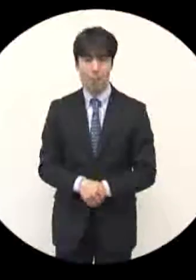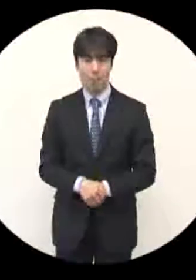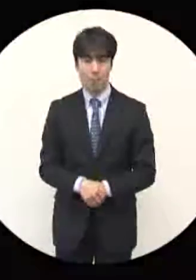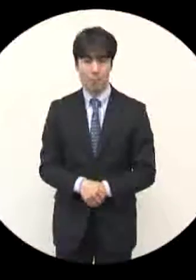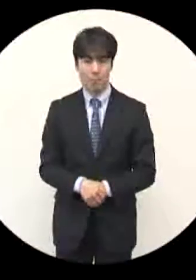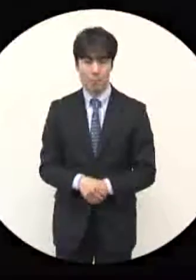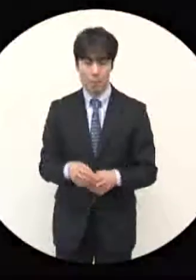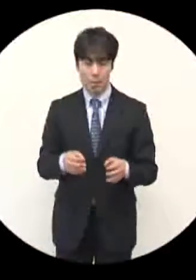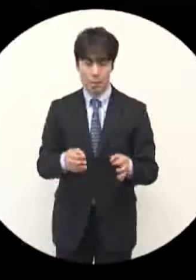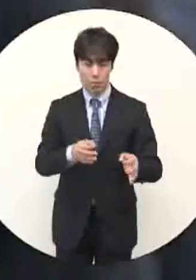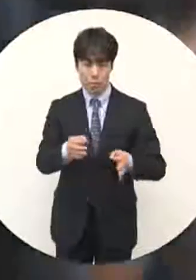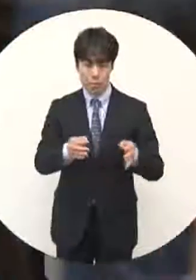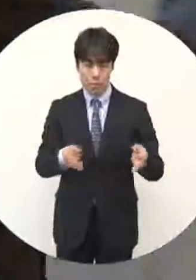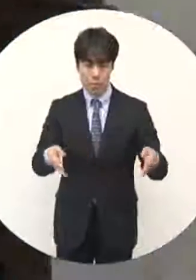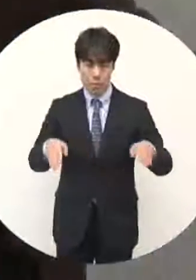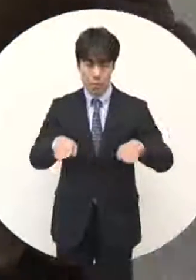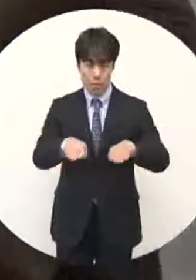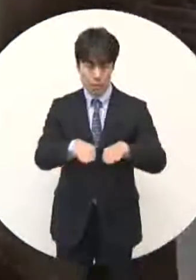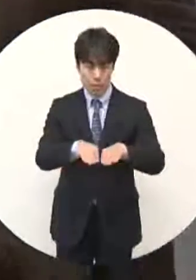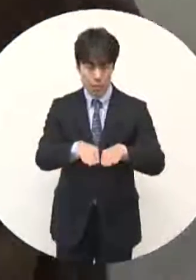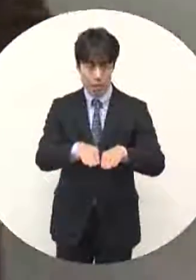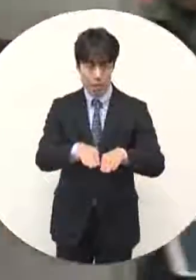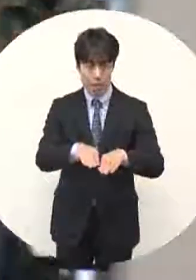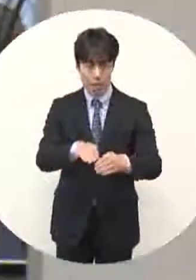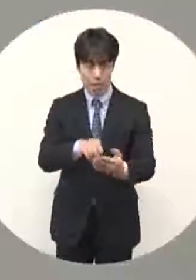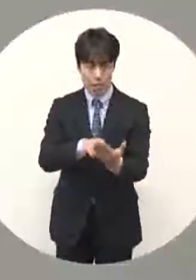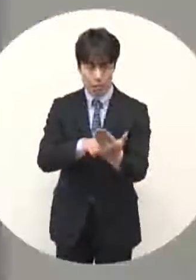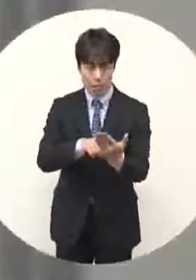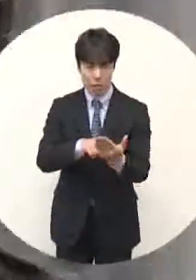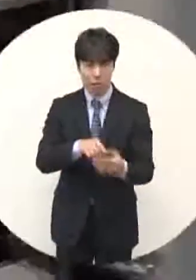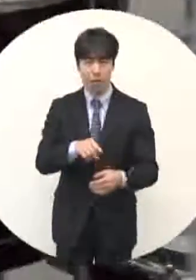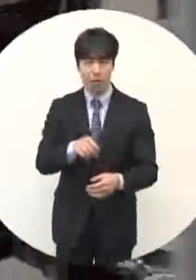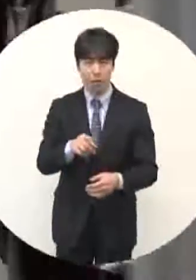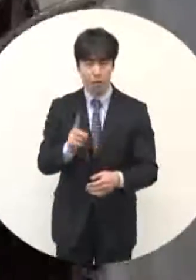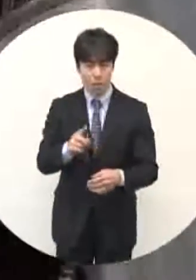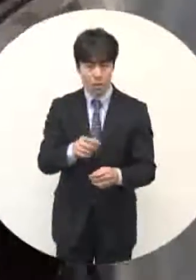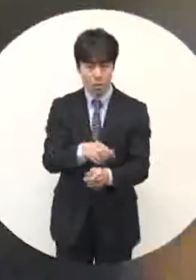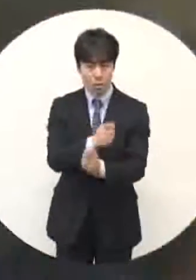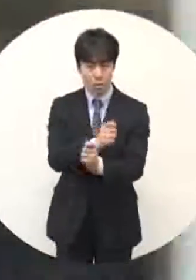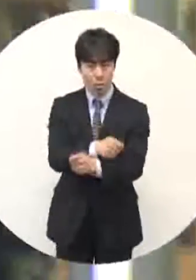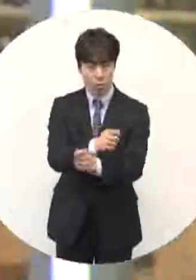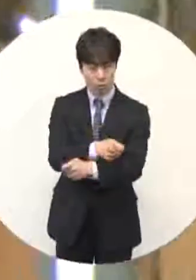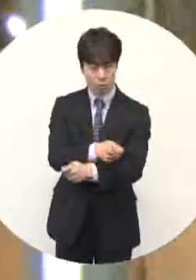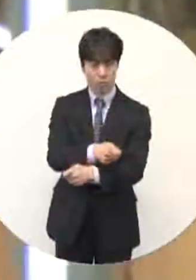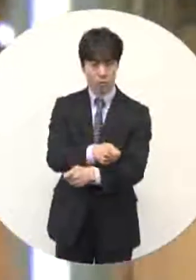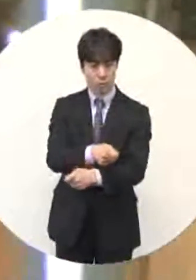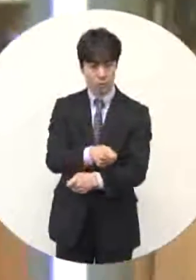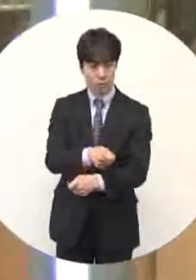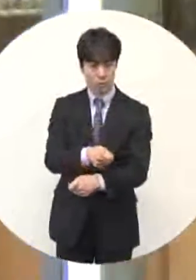ショッピングセンターに、あ、何やら、あ、ドラムセットですね。